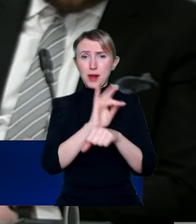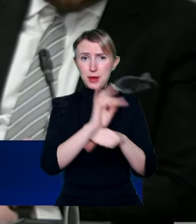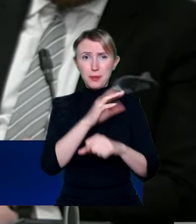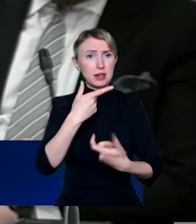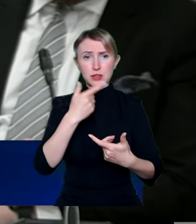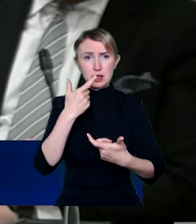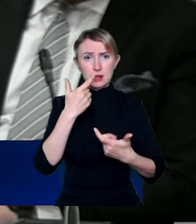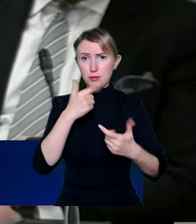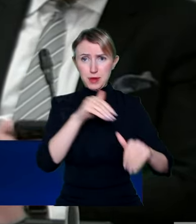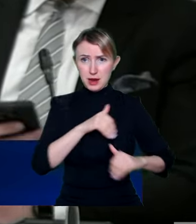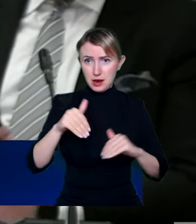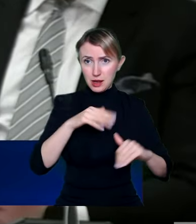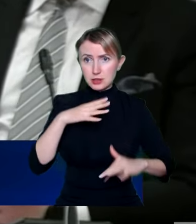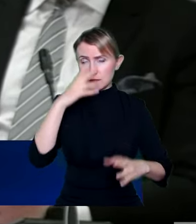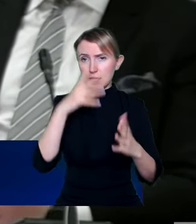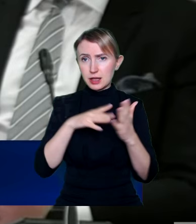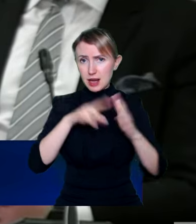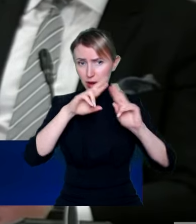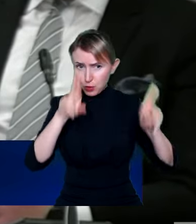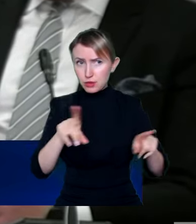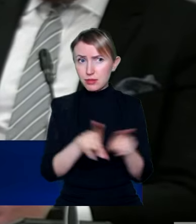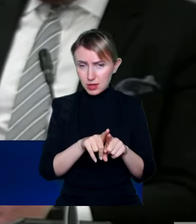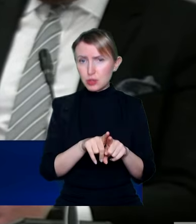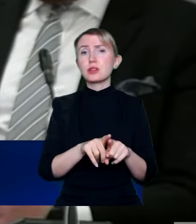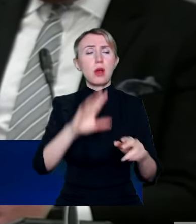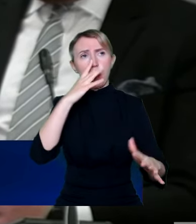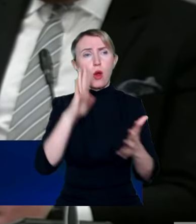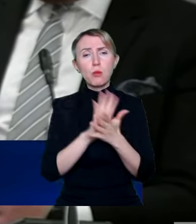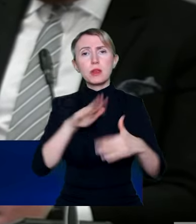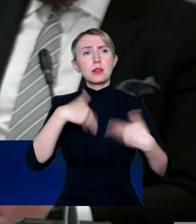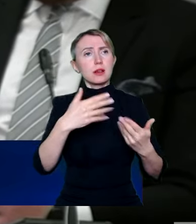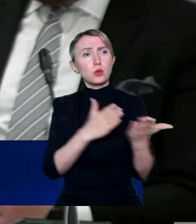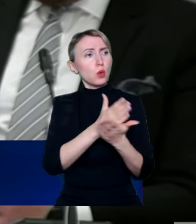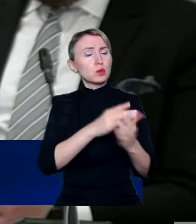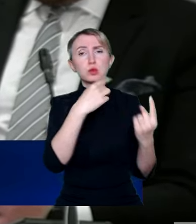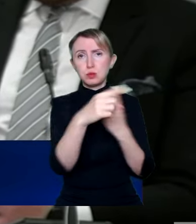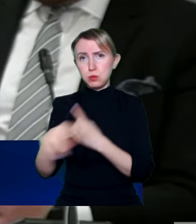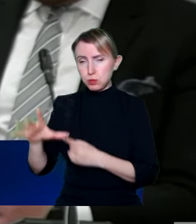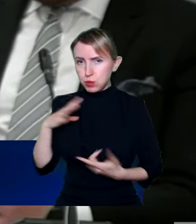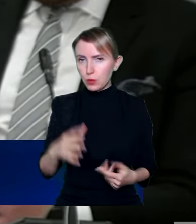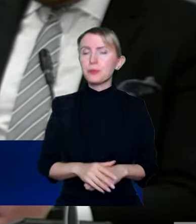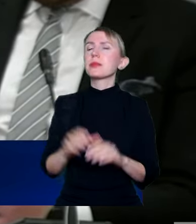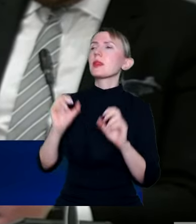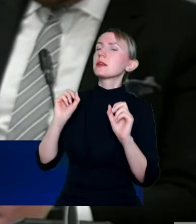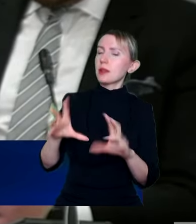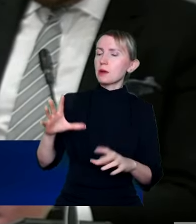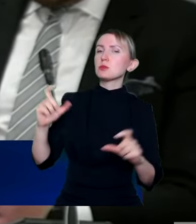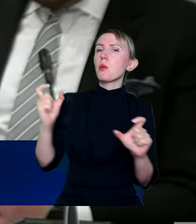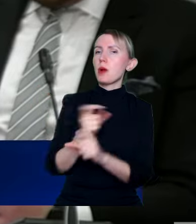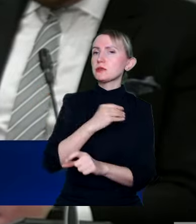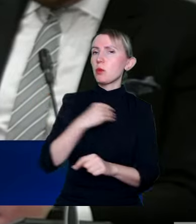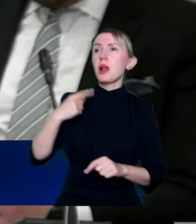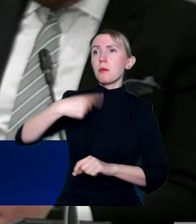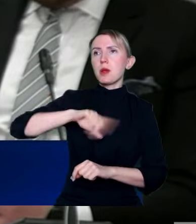jeżeli zaprezentował raport, to również skierował odpowiednie wnioski do odpowiednich służb. Tak, bo państwo polskie działało. My, jak rządziliśmy,